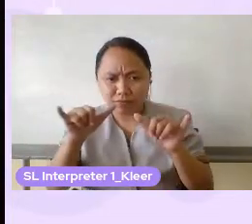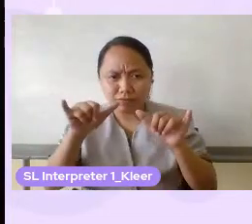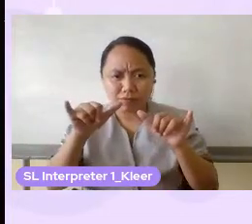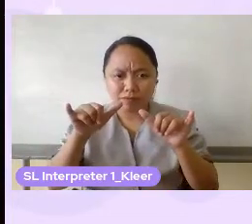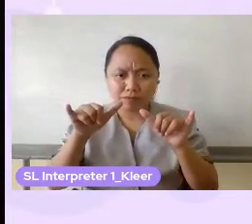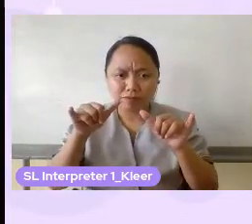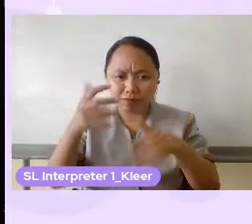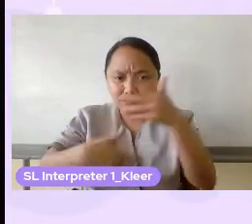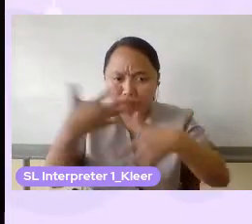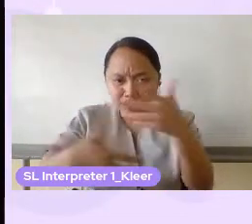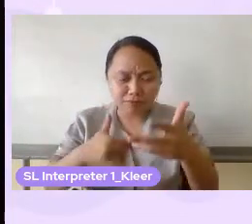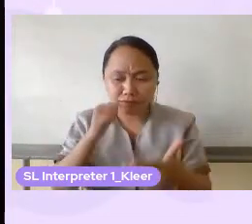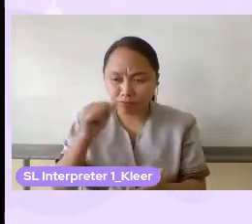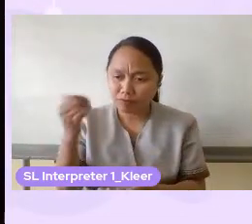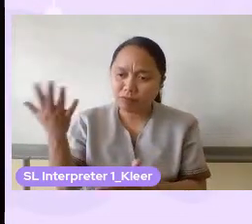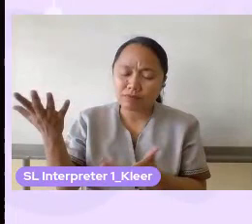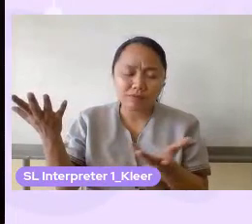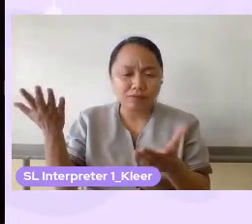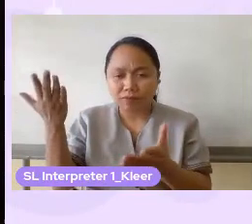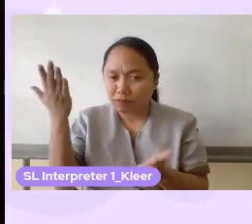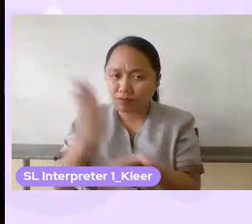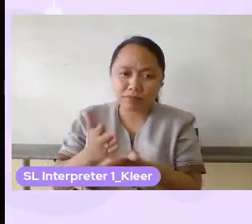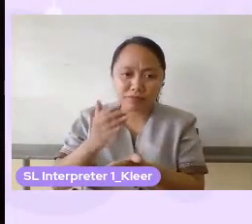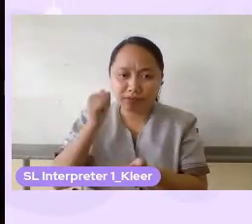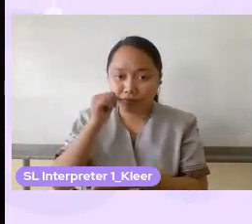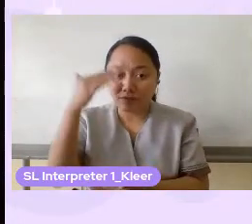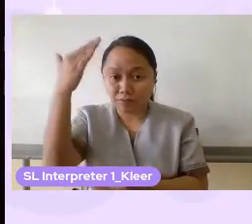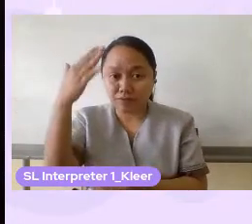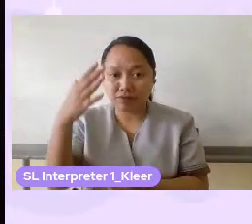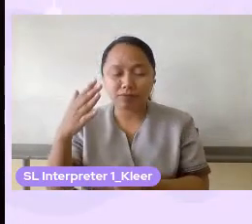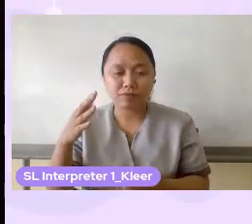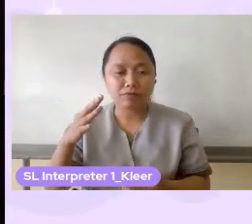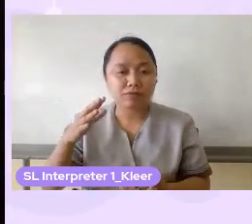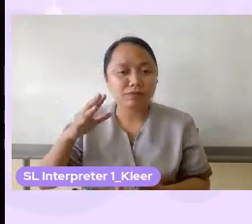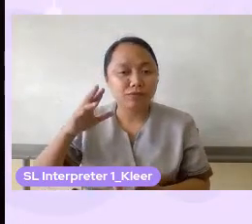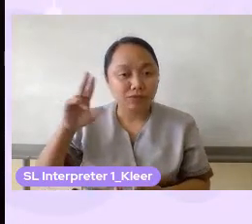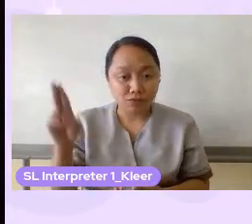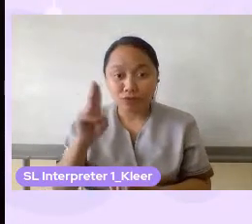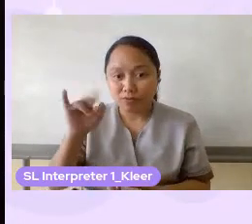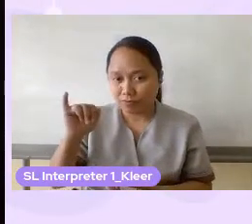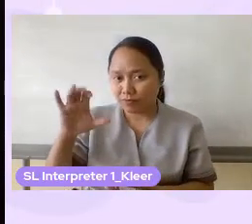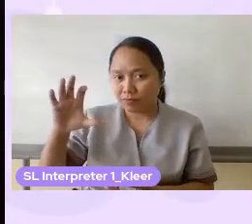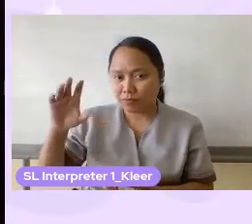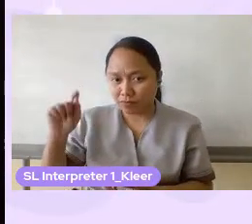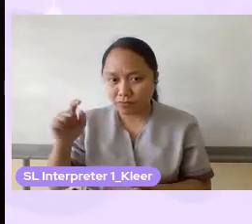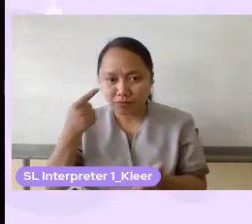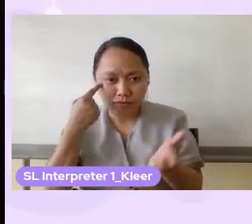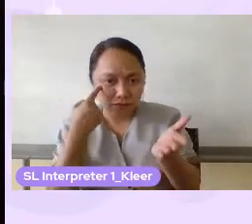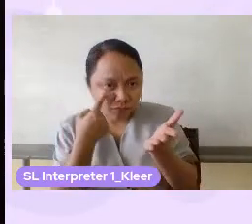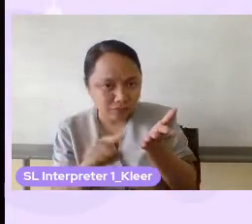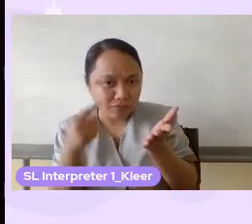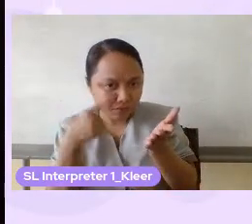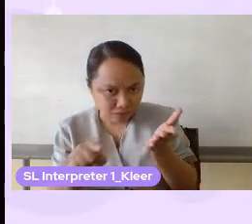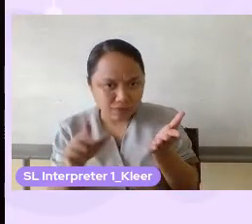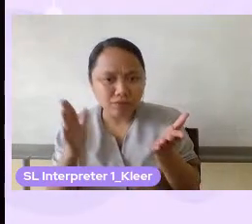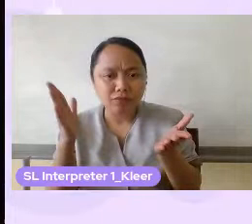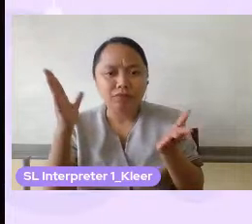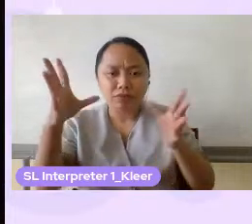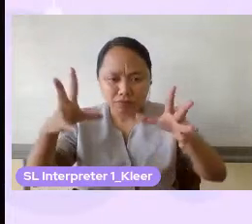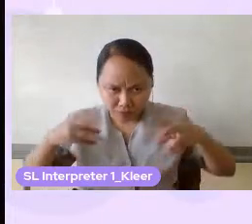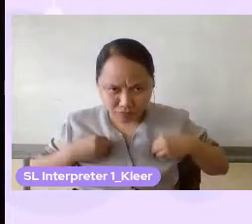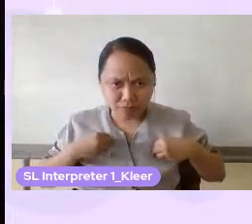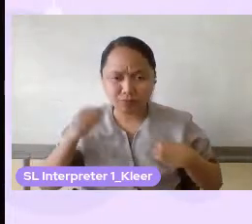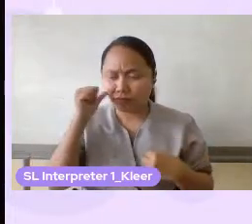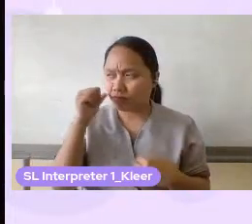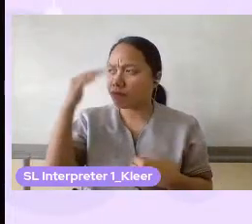yung kababaihan. And of course, using ICT para i-recognize an integral role ng kababaihan sa